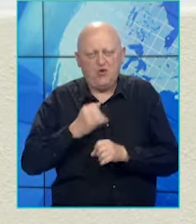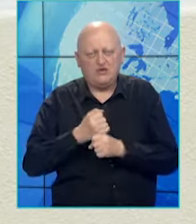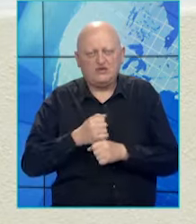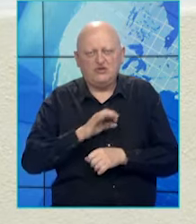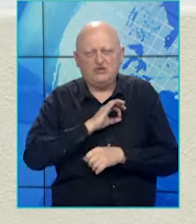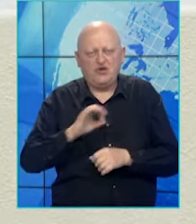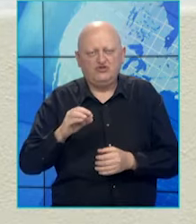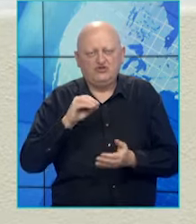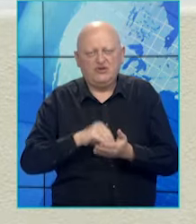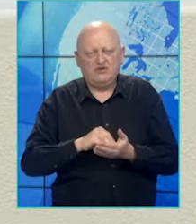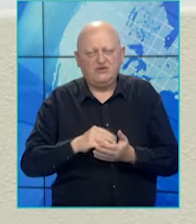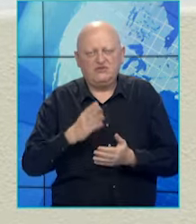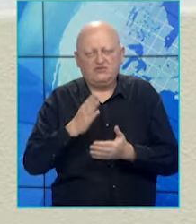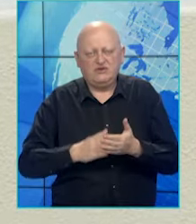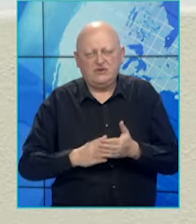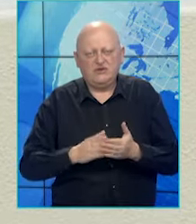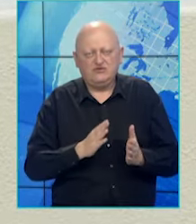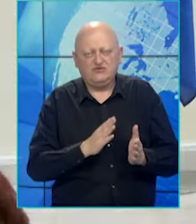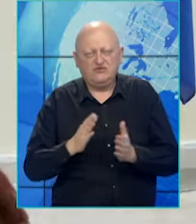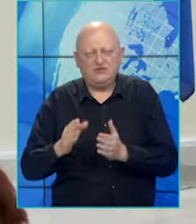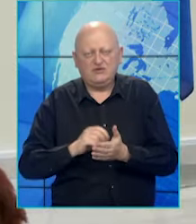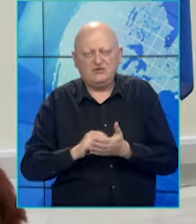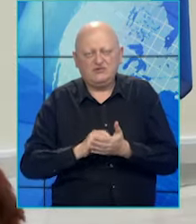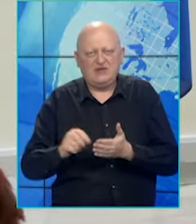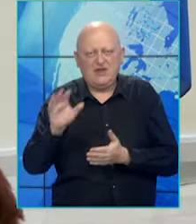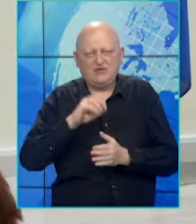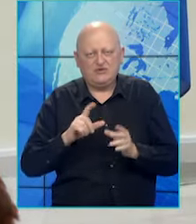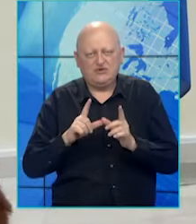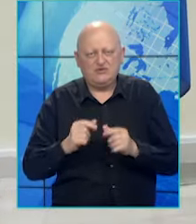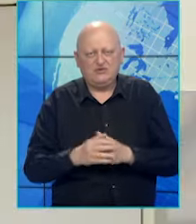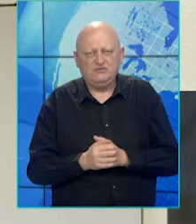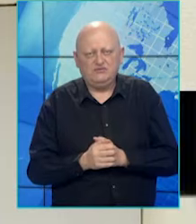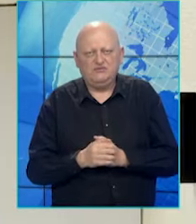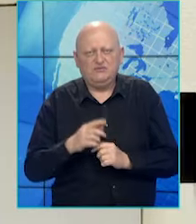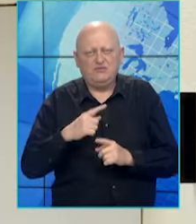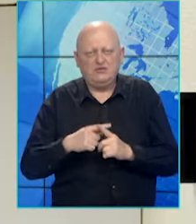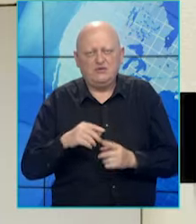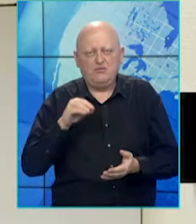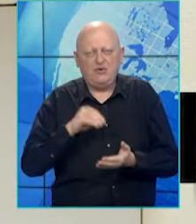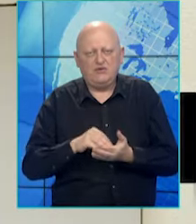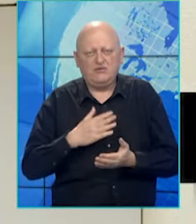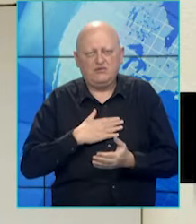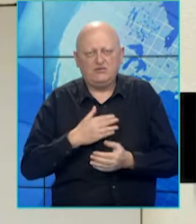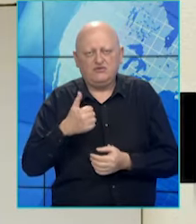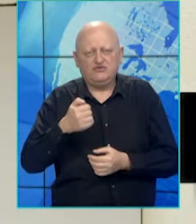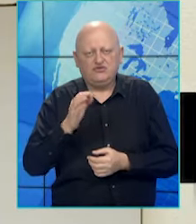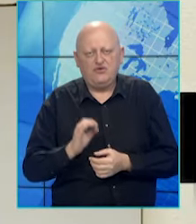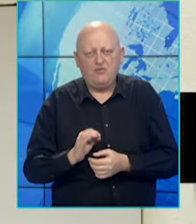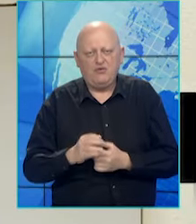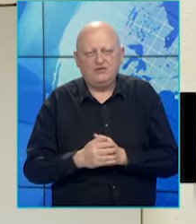ipak odlična ocjena, barem u dijelu usklađivanja s propisima Evropske unije. Pozitivno je ocijenjeno naše